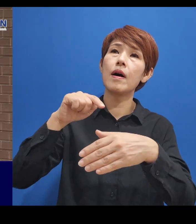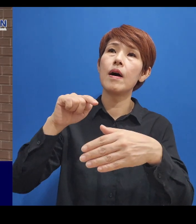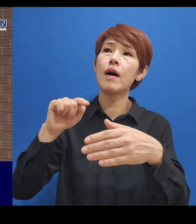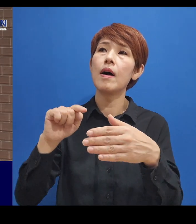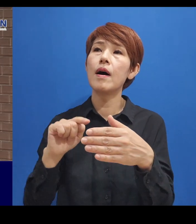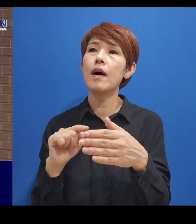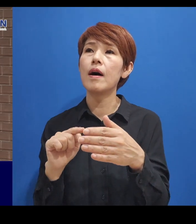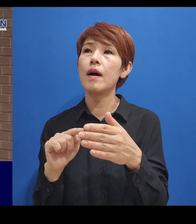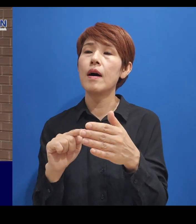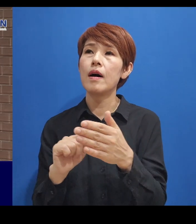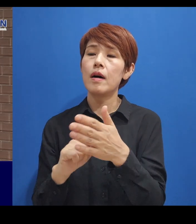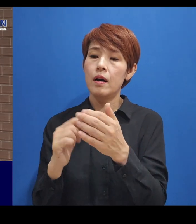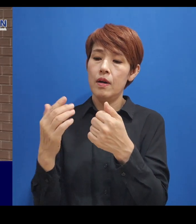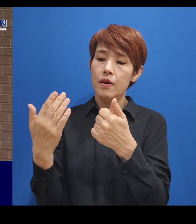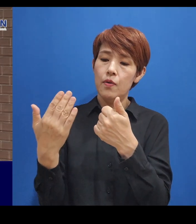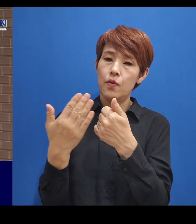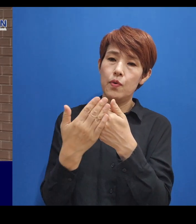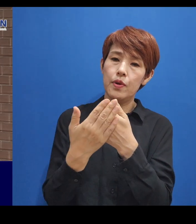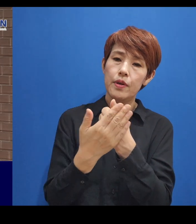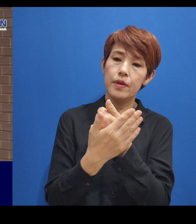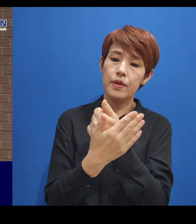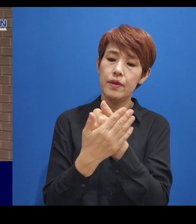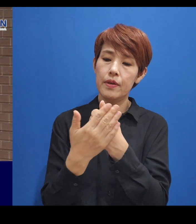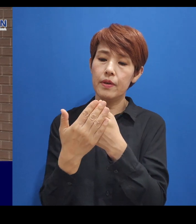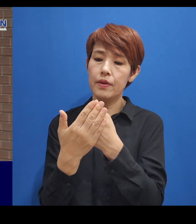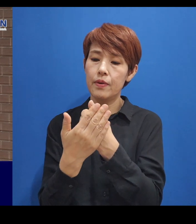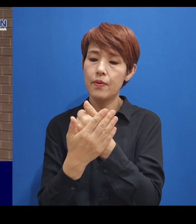슬프던 마음